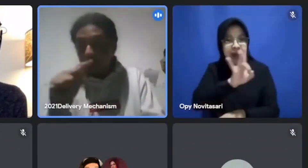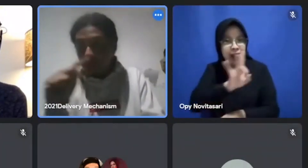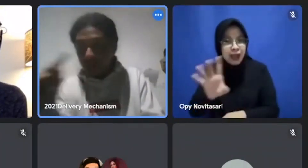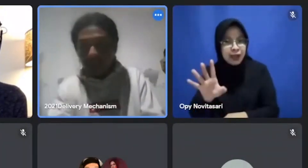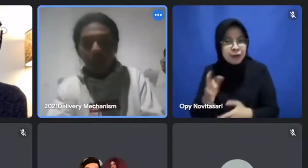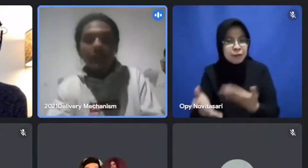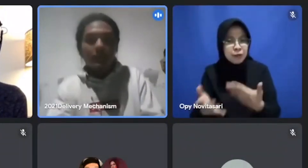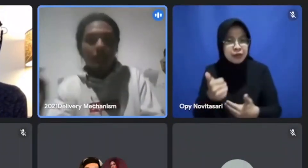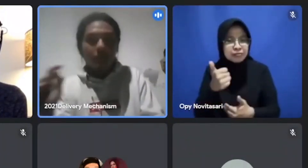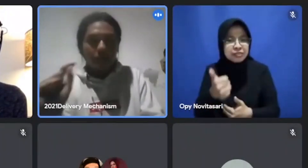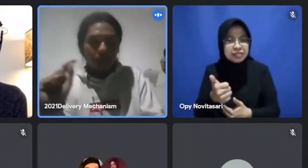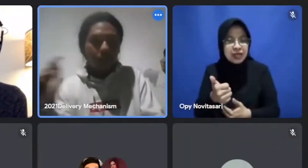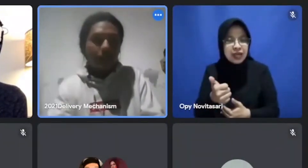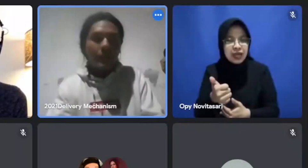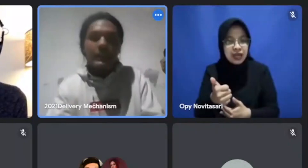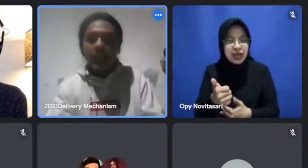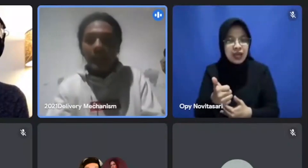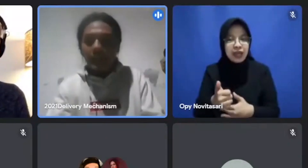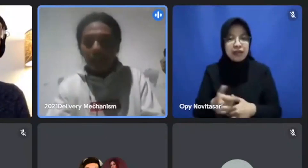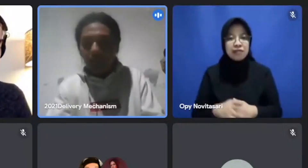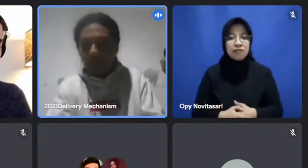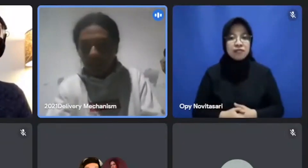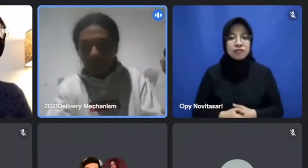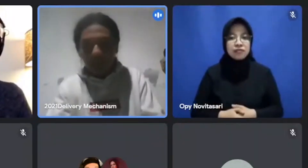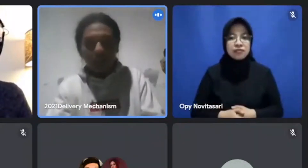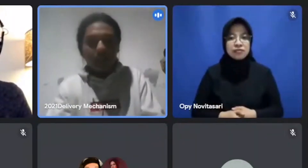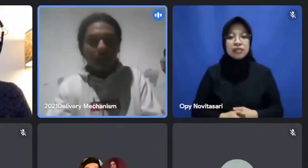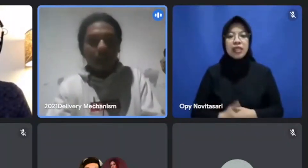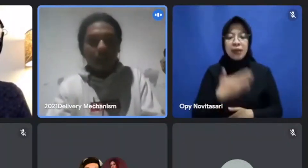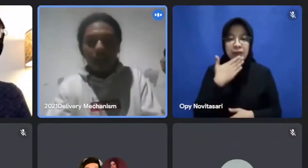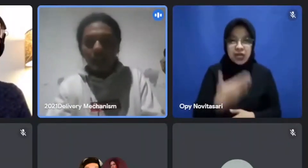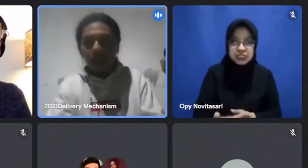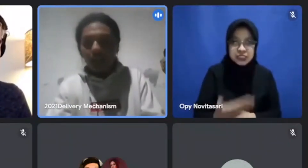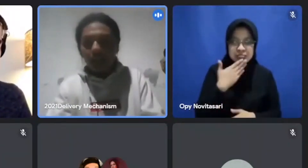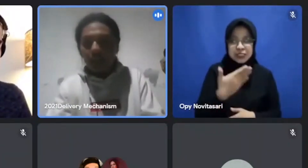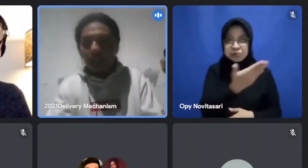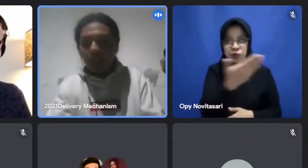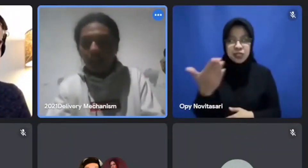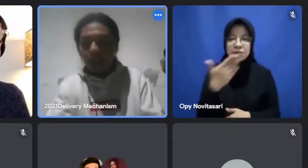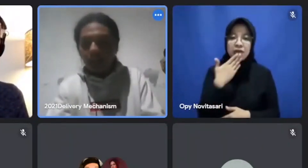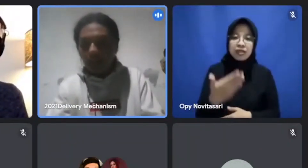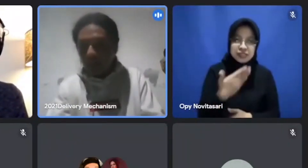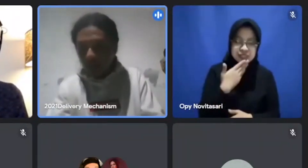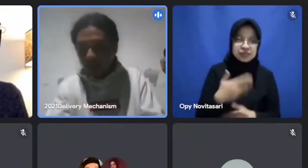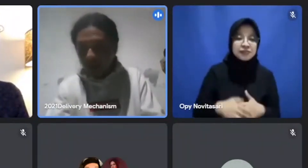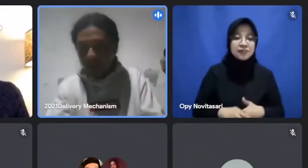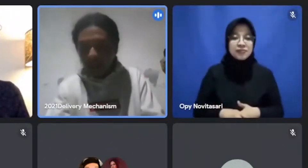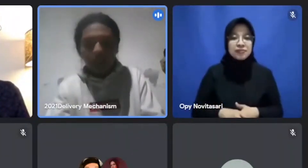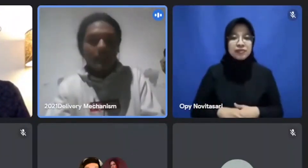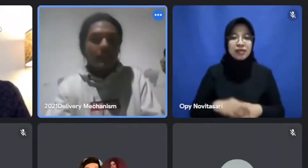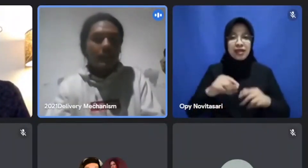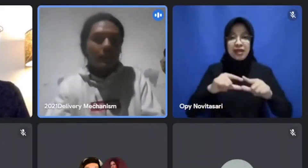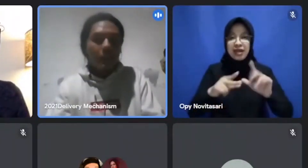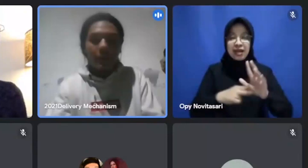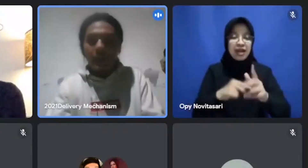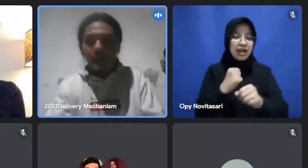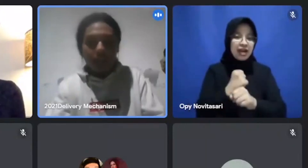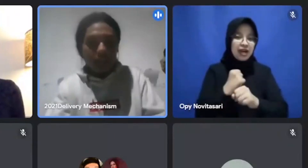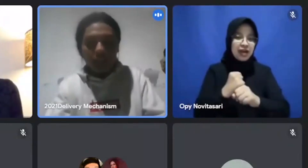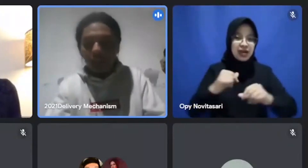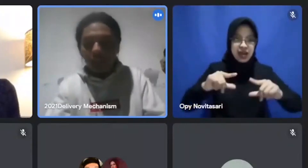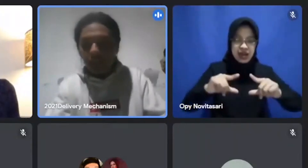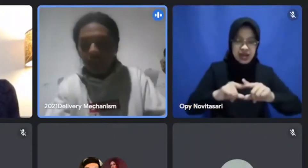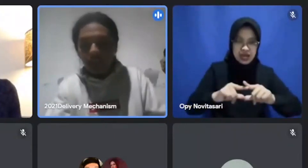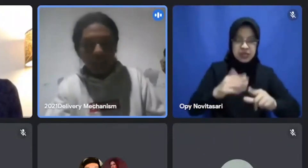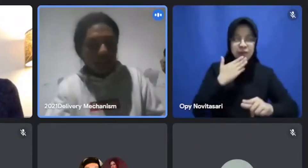ee streaming tersebut gitu sekali lagi terima kasih ee dari saya eh ranggapunama Aji eh Apabila